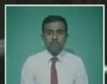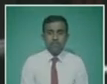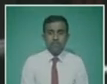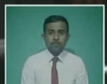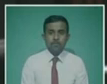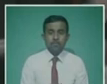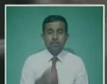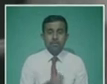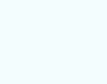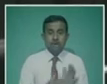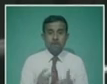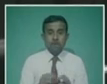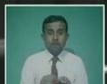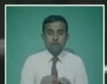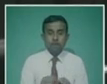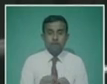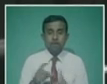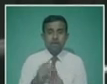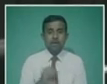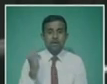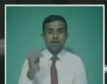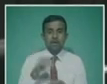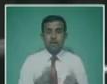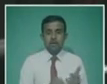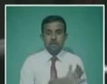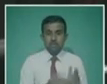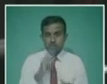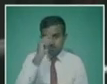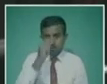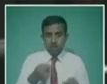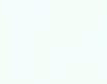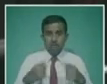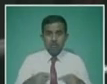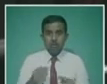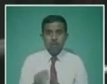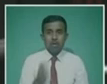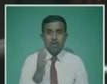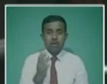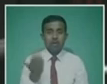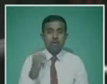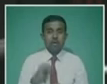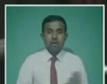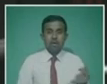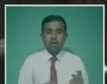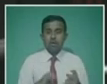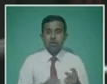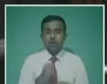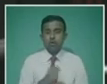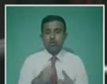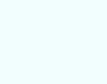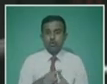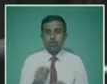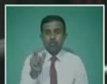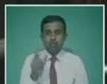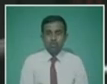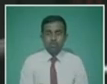මේ GSMB ආයතනයට ඩිරෙක්ටර් ජෙනරල් පත් කරන SM චන්ද්‍රසේන මහත්මයා ඊට පස්සේ ජනාධිපතිතුමාගේ හිටපු ලේකම් සුගීස්වර බණ්ඩාරවර් කියන